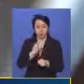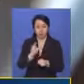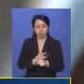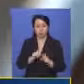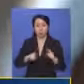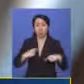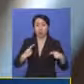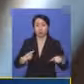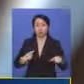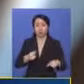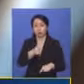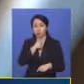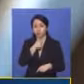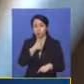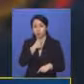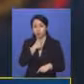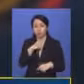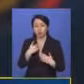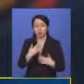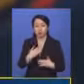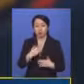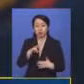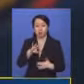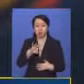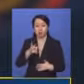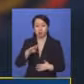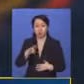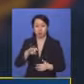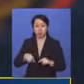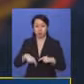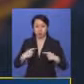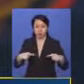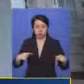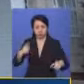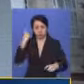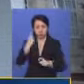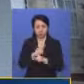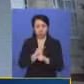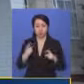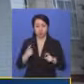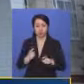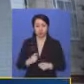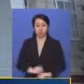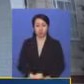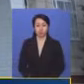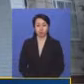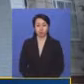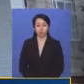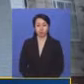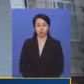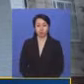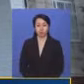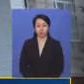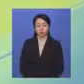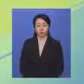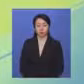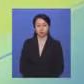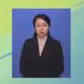разными способами пытаются завладеть вашим логином, паролем и другими персональными данными. Айман Кузимбаева при содействии департамента